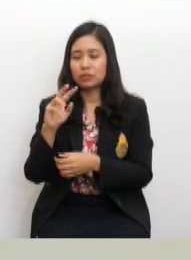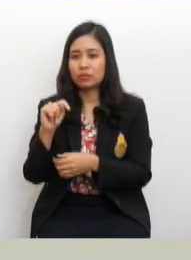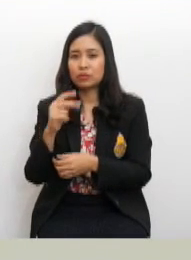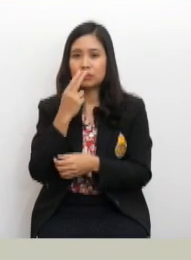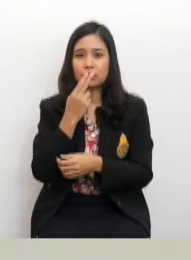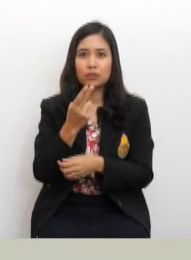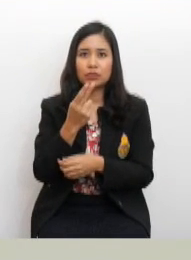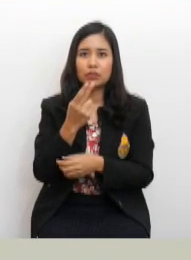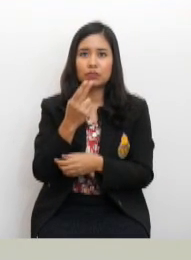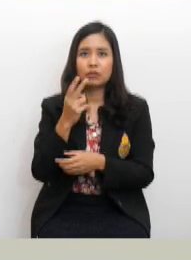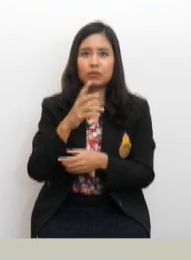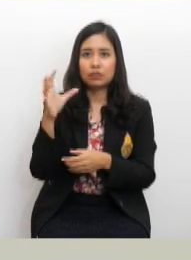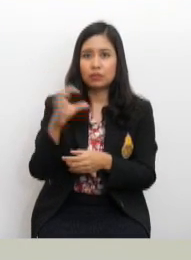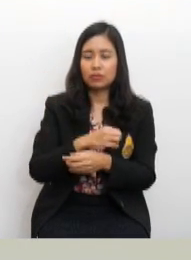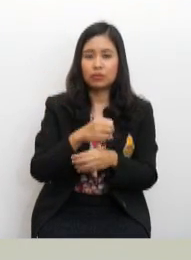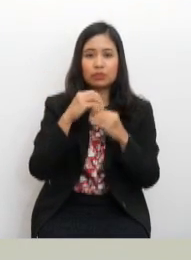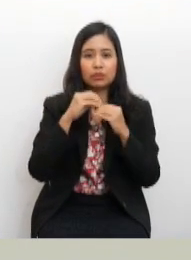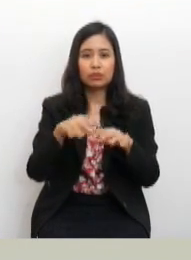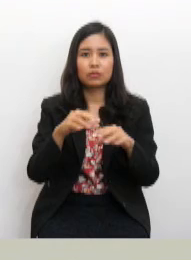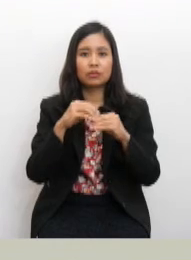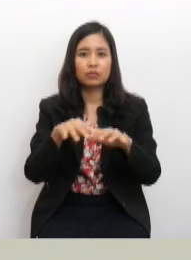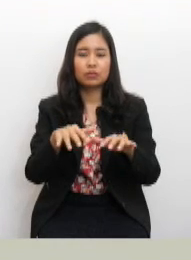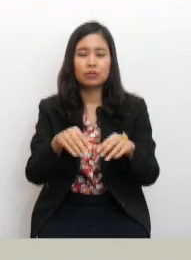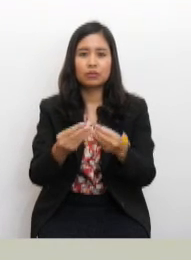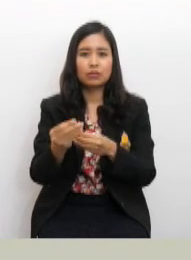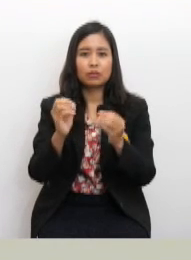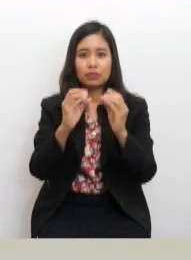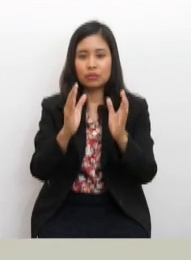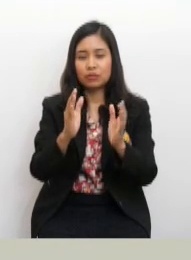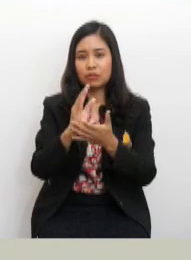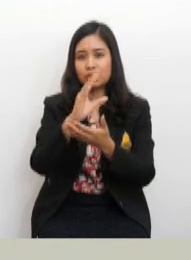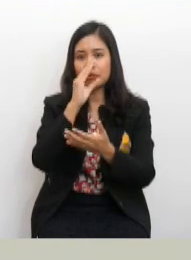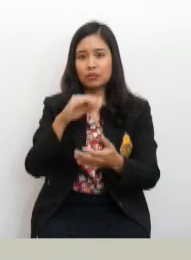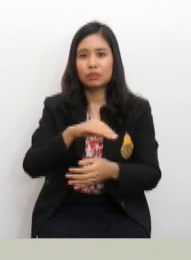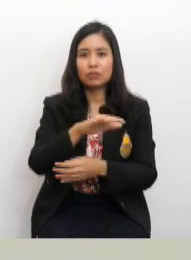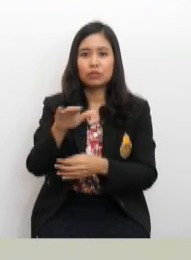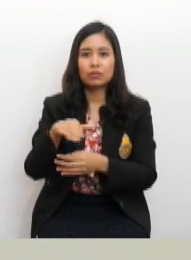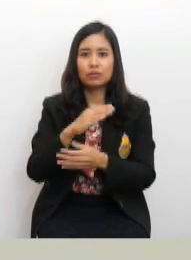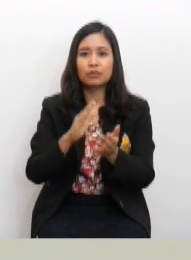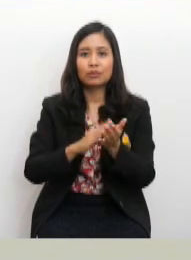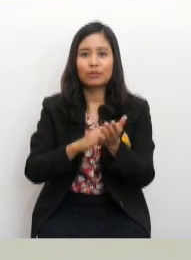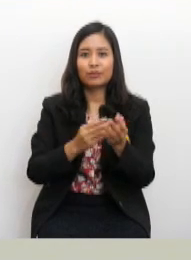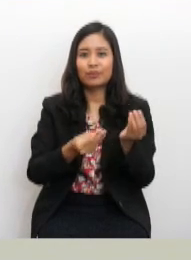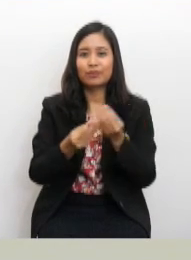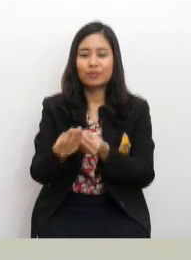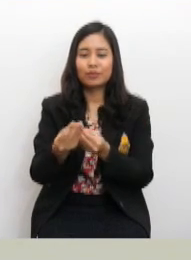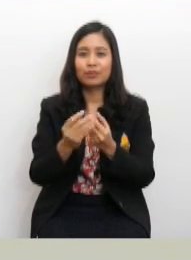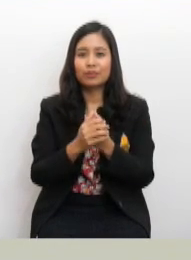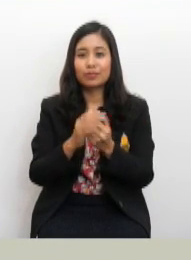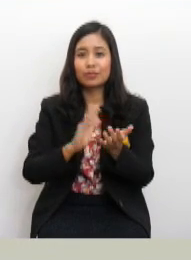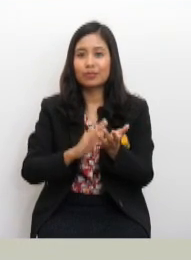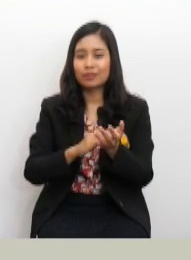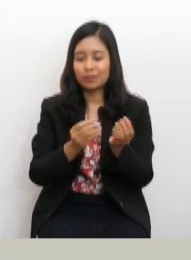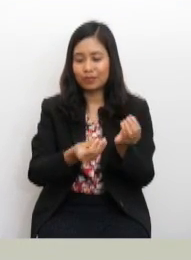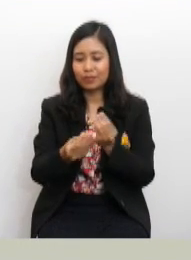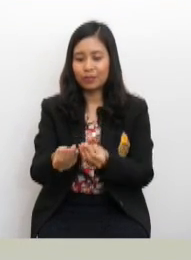เห็นแล้วก็นำมาบอกกล่าวให้กับครูนักเรียนพวกได้ชื่นชมร่วมกันก็ขอชื่นชมใน